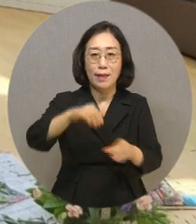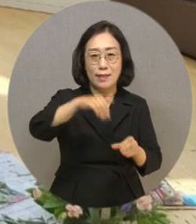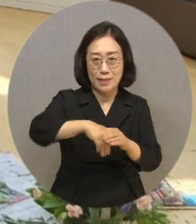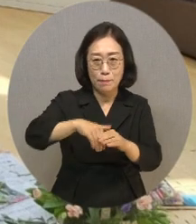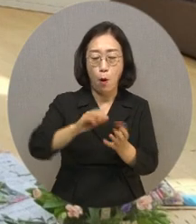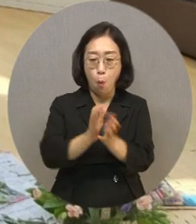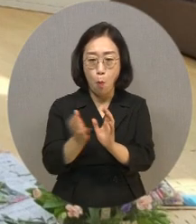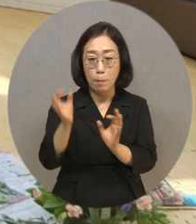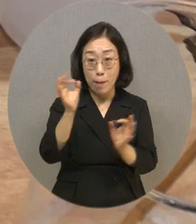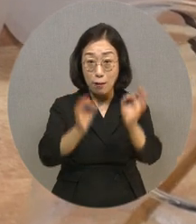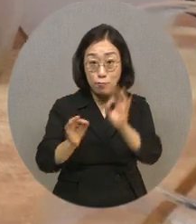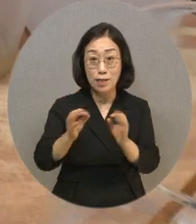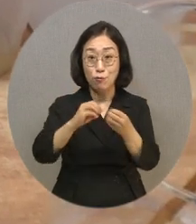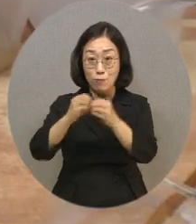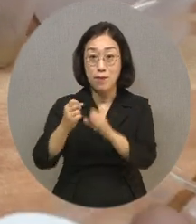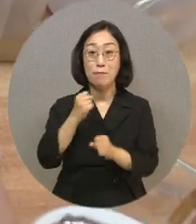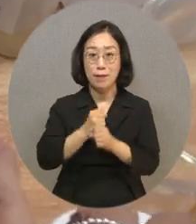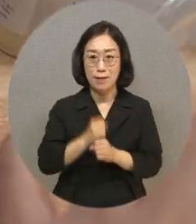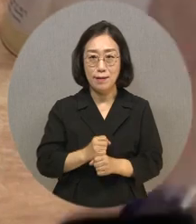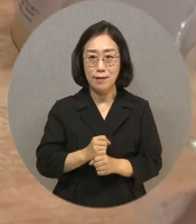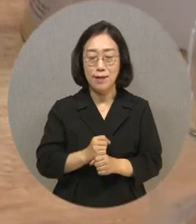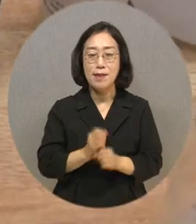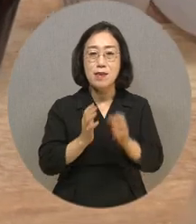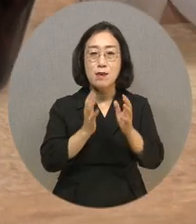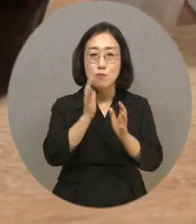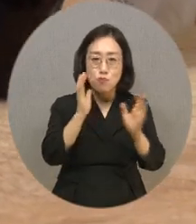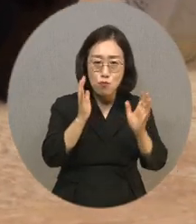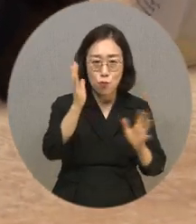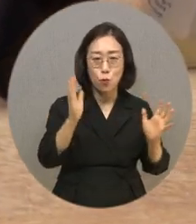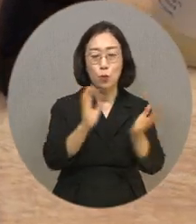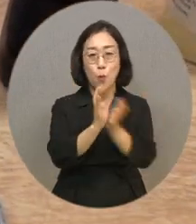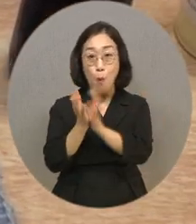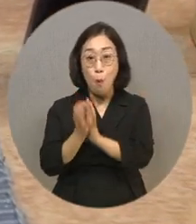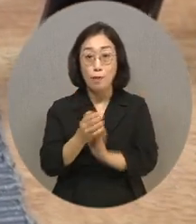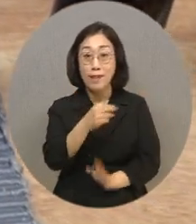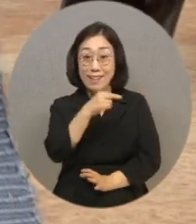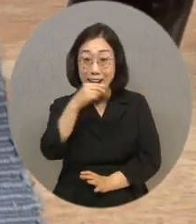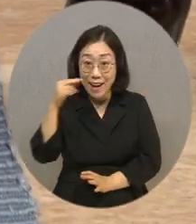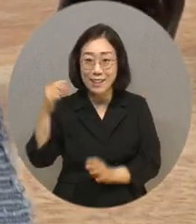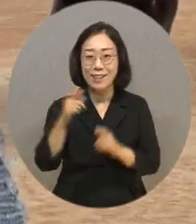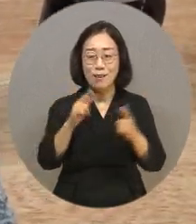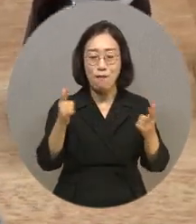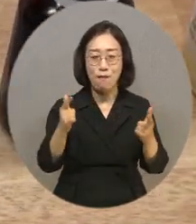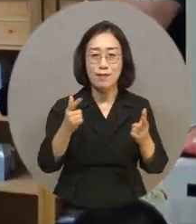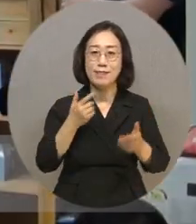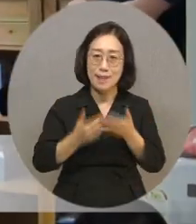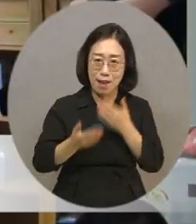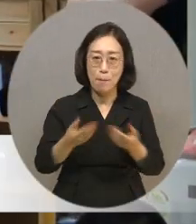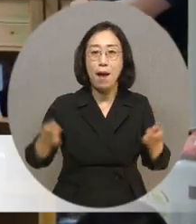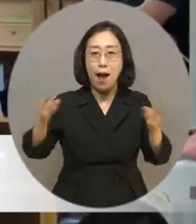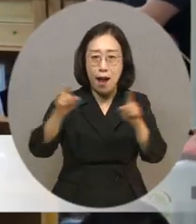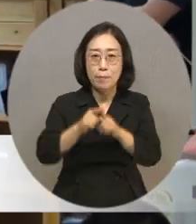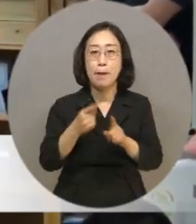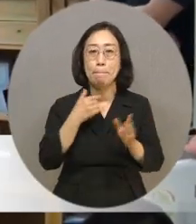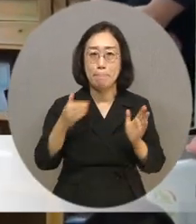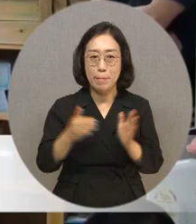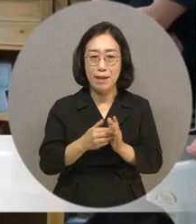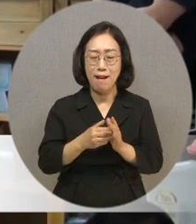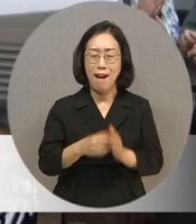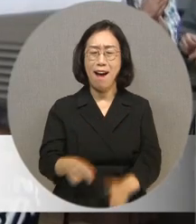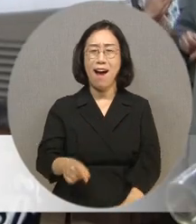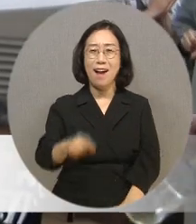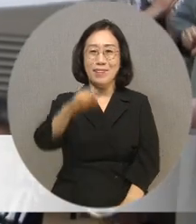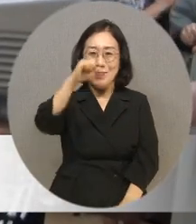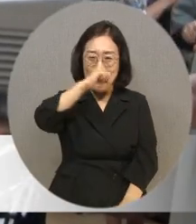꽃바구니 만들기 등 식물의 향기를 맡으며 힐링할 수 있는 다양한 체험을 함께했습니다. 그냥 좋습니다.